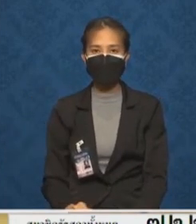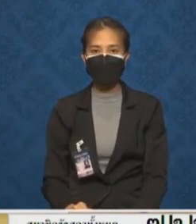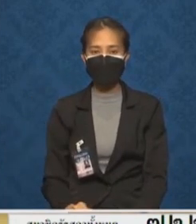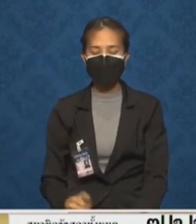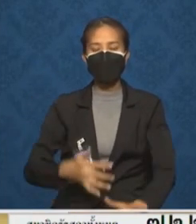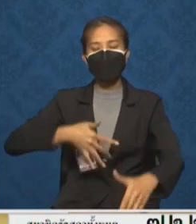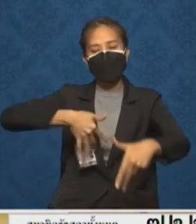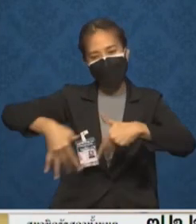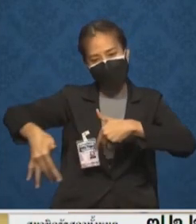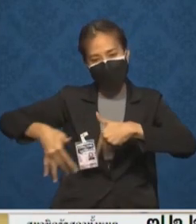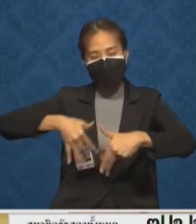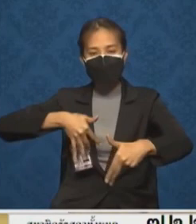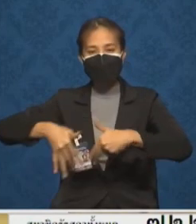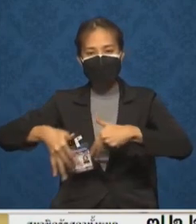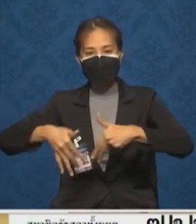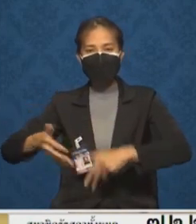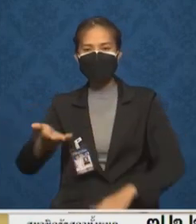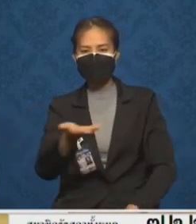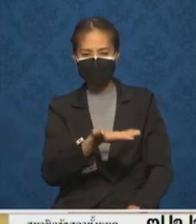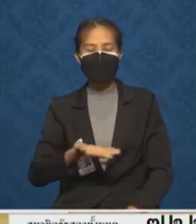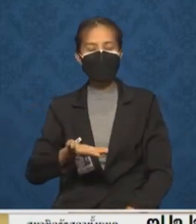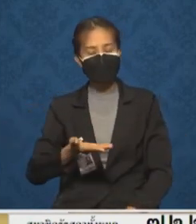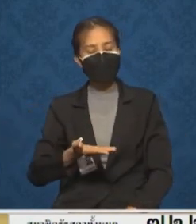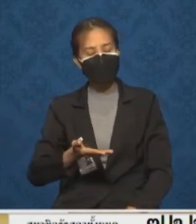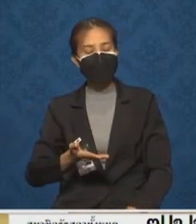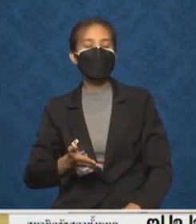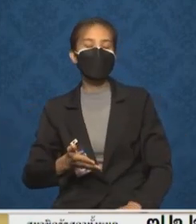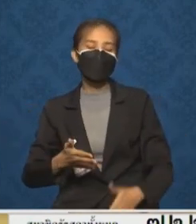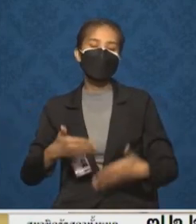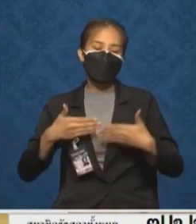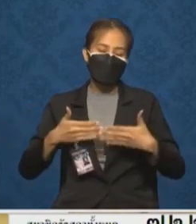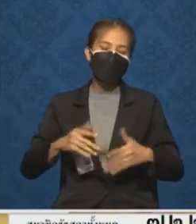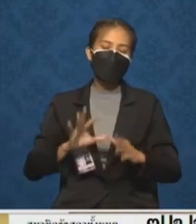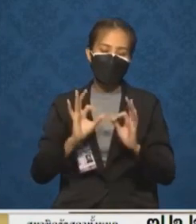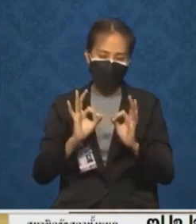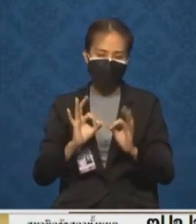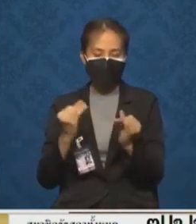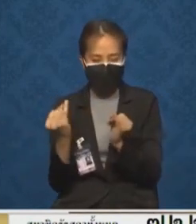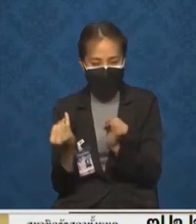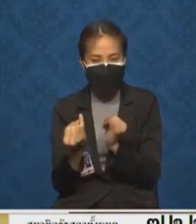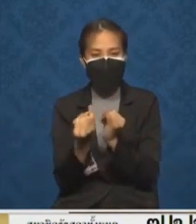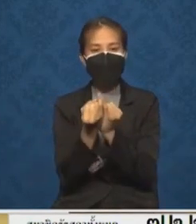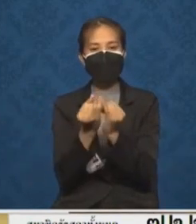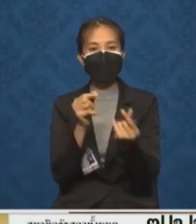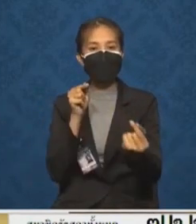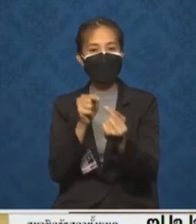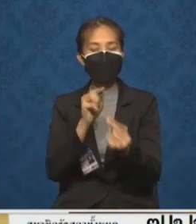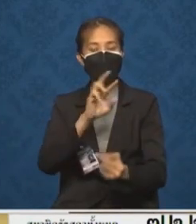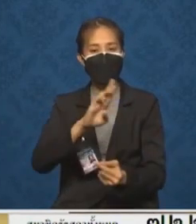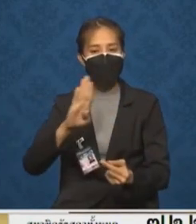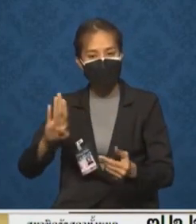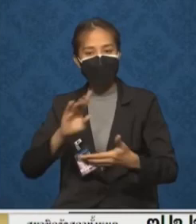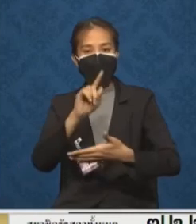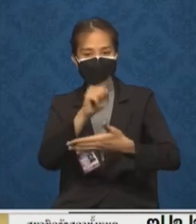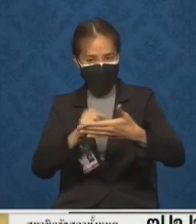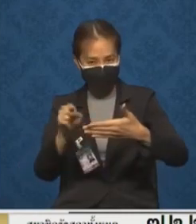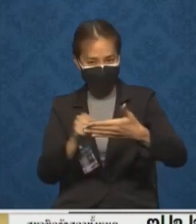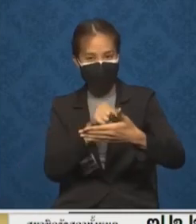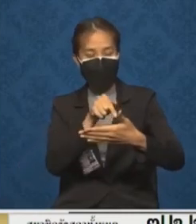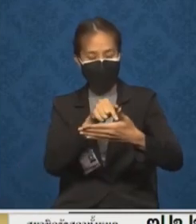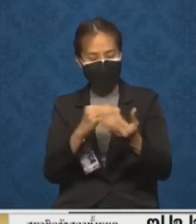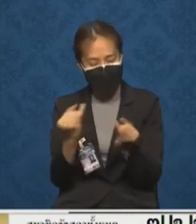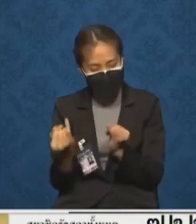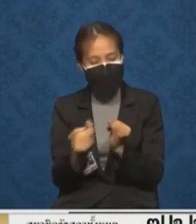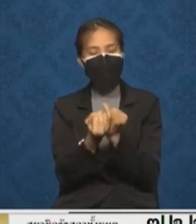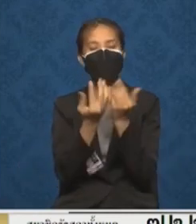2554ประชาชนต่างก็มีความพึงพอใจและมีความเคยชินกับระบบเลือกตั้งที่ว่านี้มาเป็นอย่